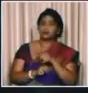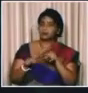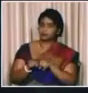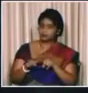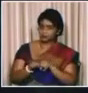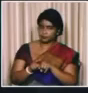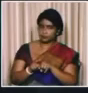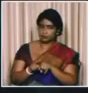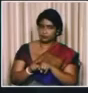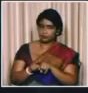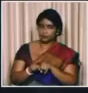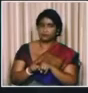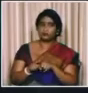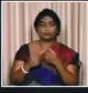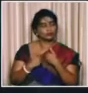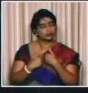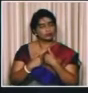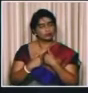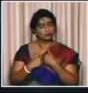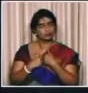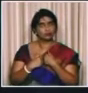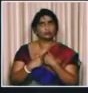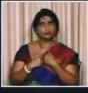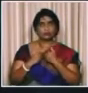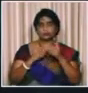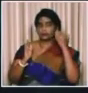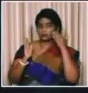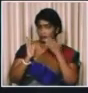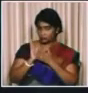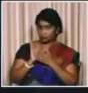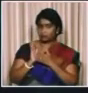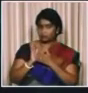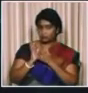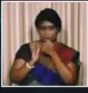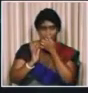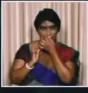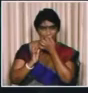වගේම මා ඊළඟ අවධානය යොමු කරන්න කැමතියි.